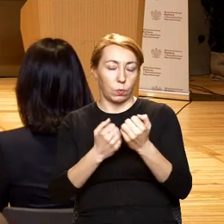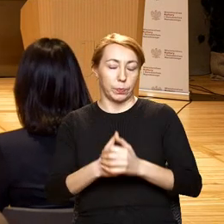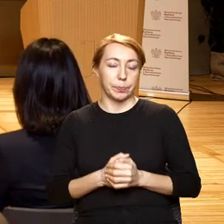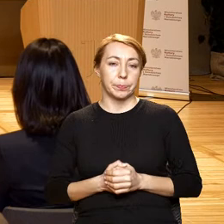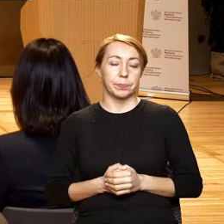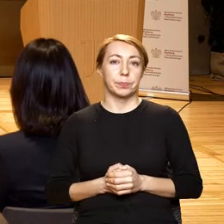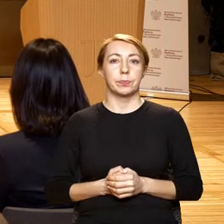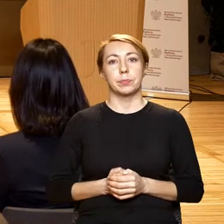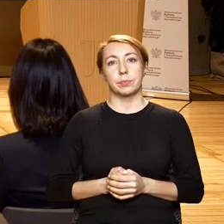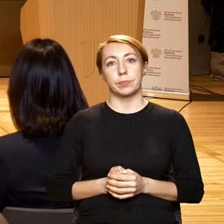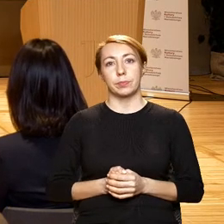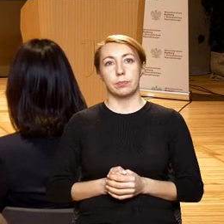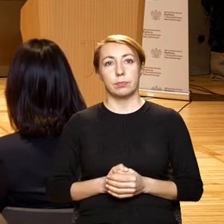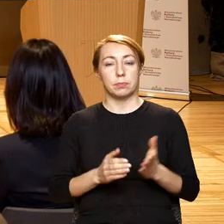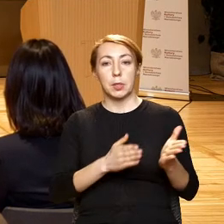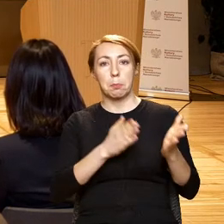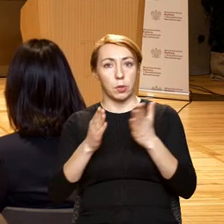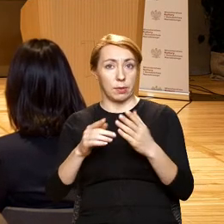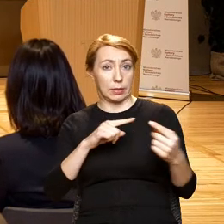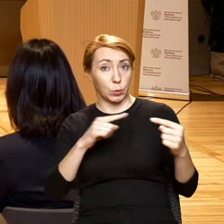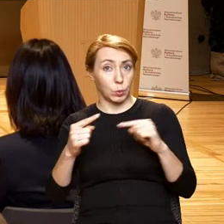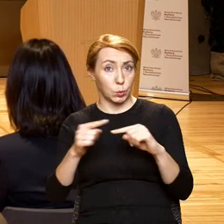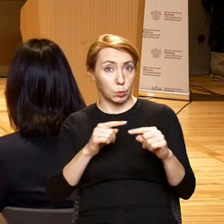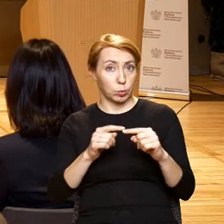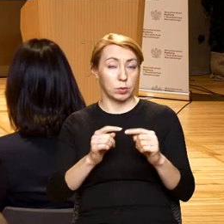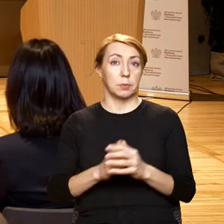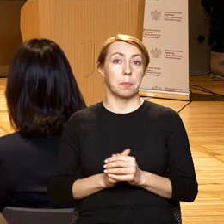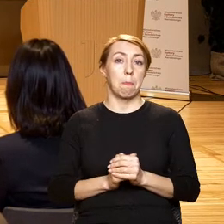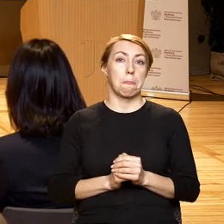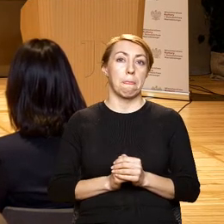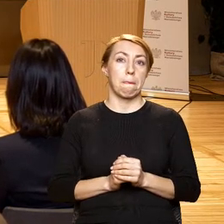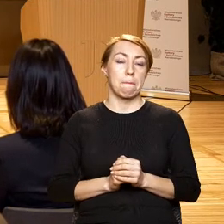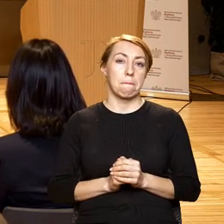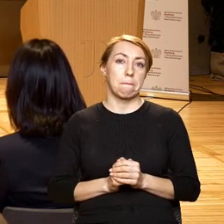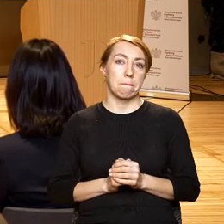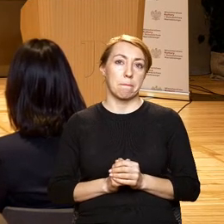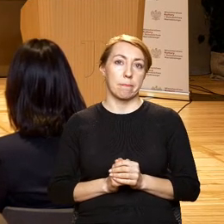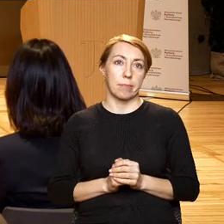Zanim przejdziemy do dyskusji, pozwolą państwo, że...